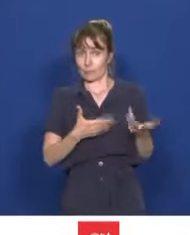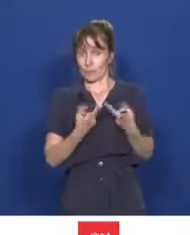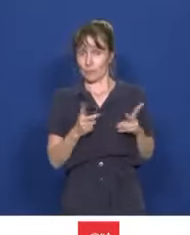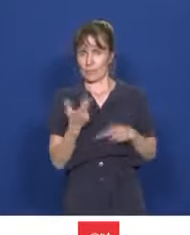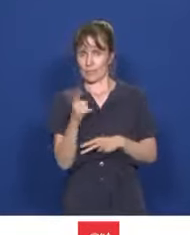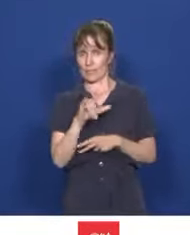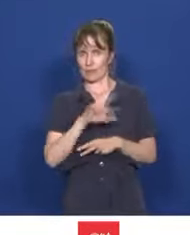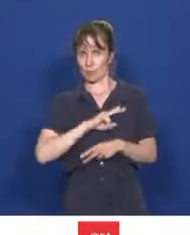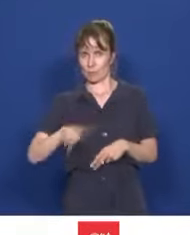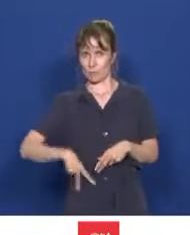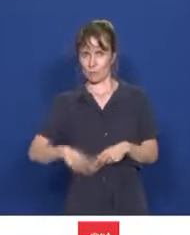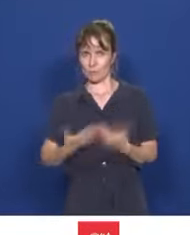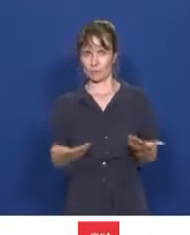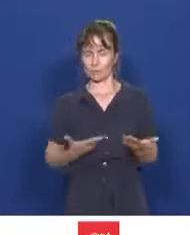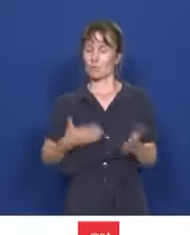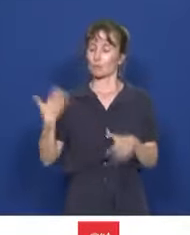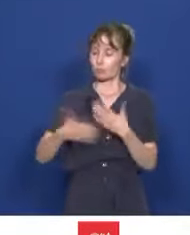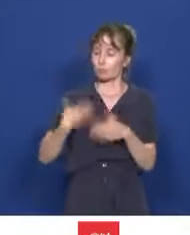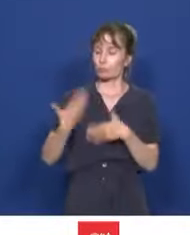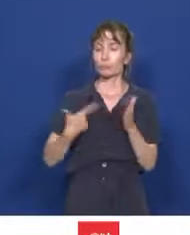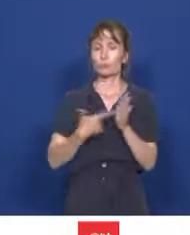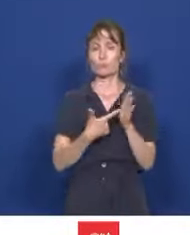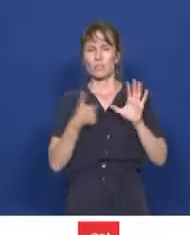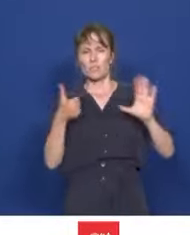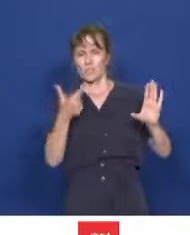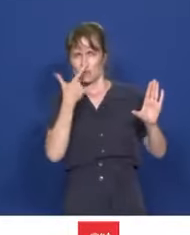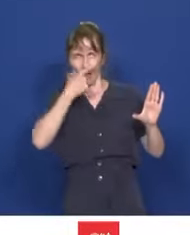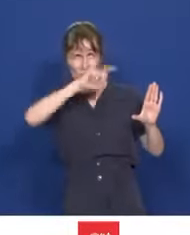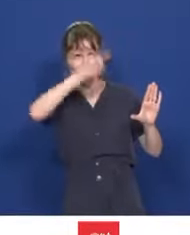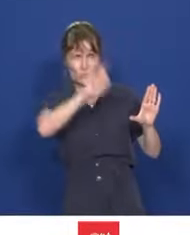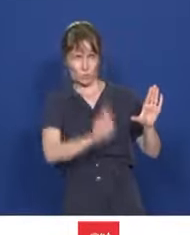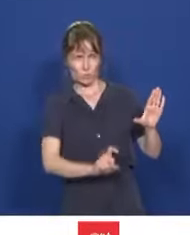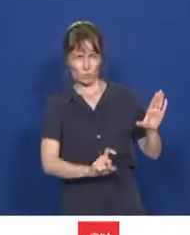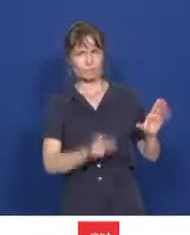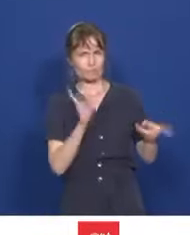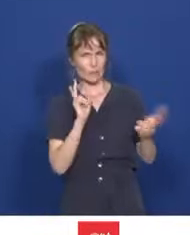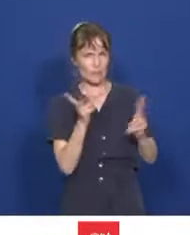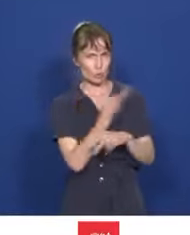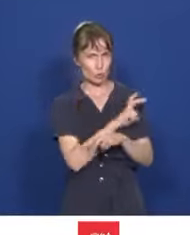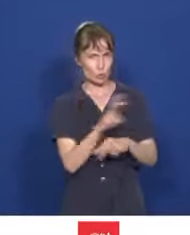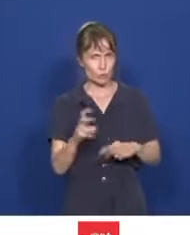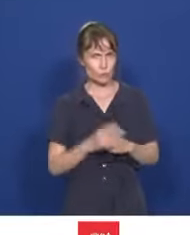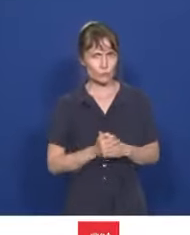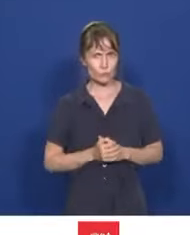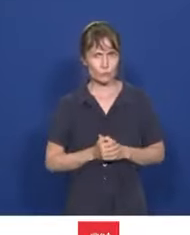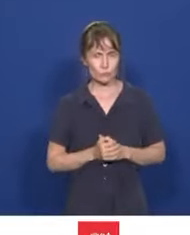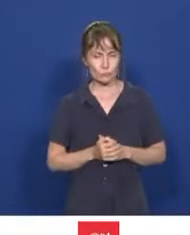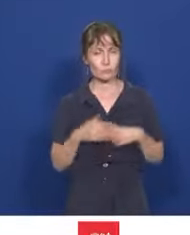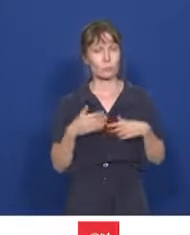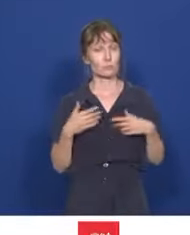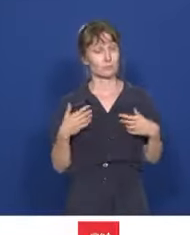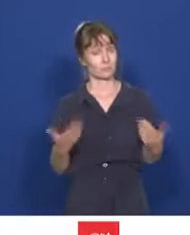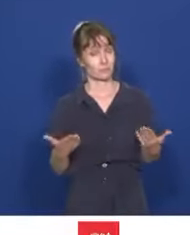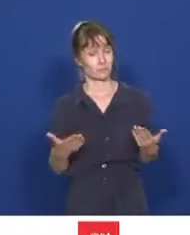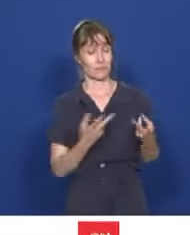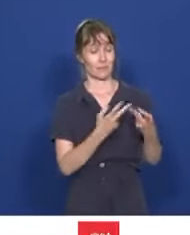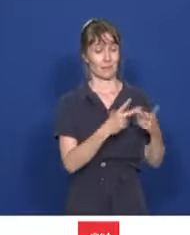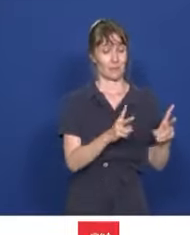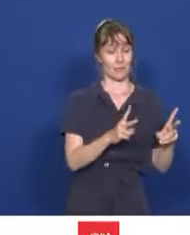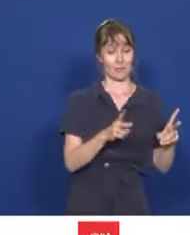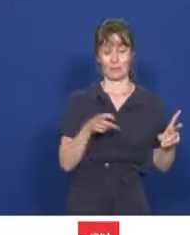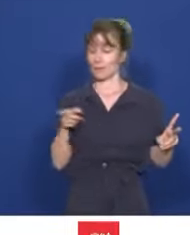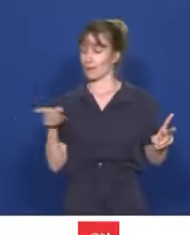que des fissures apparaissaient, dont certaines semblaient être dangereuses. Un procès a alors opposé notre commune à son